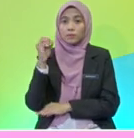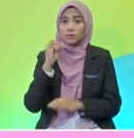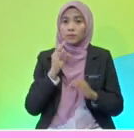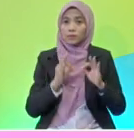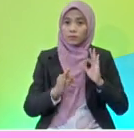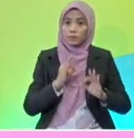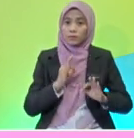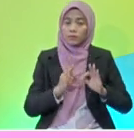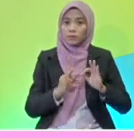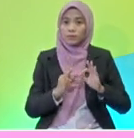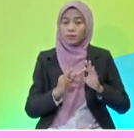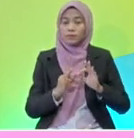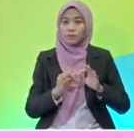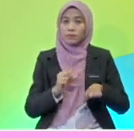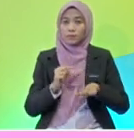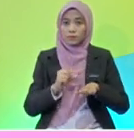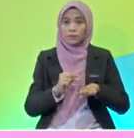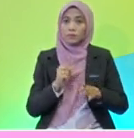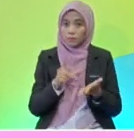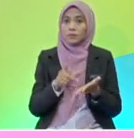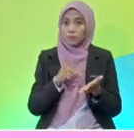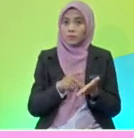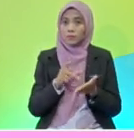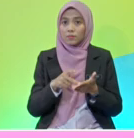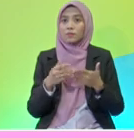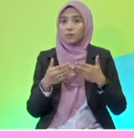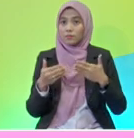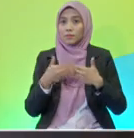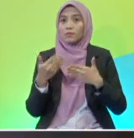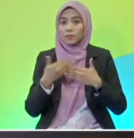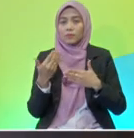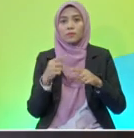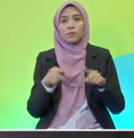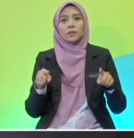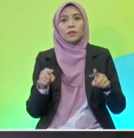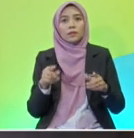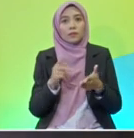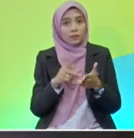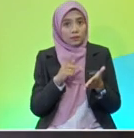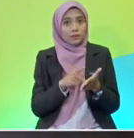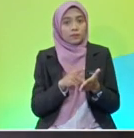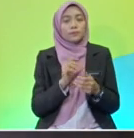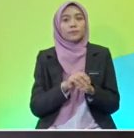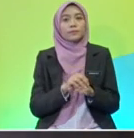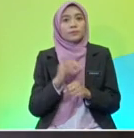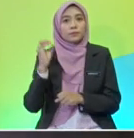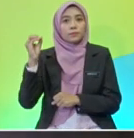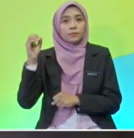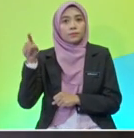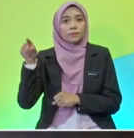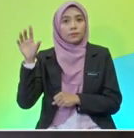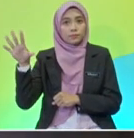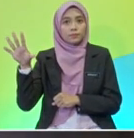selanjutnya kita akan gunakan lebih mudah mendapatkan jawaban Gan Tapi hari ini kita gunakan Syifa puluhan